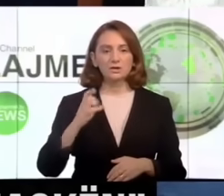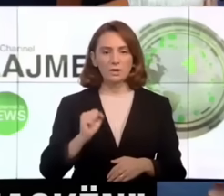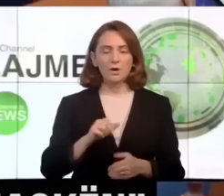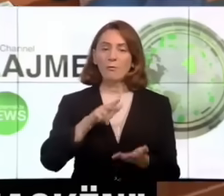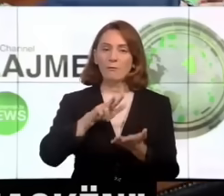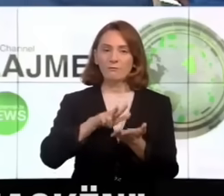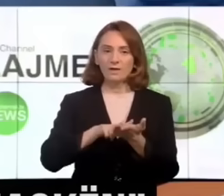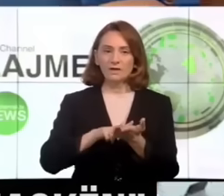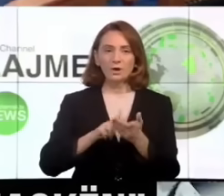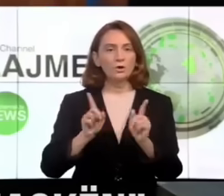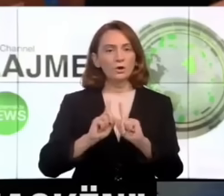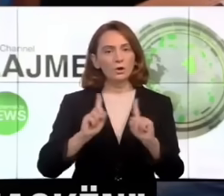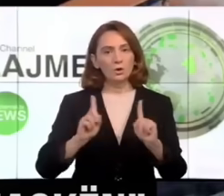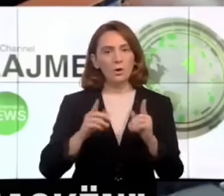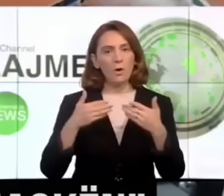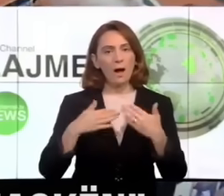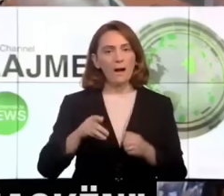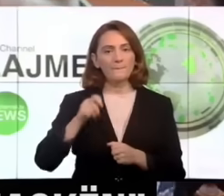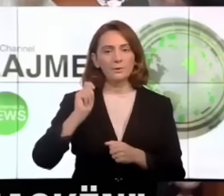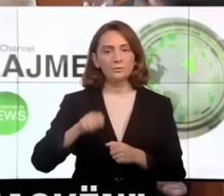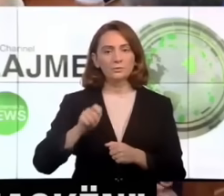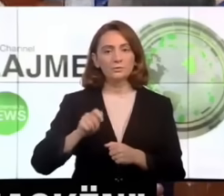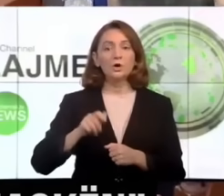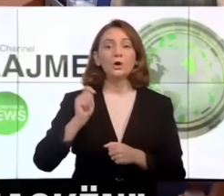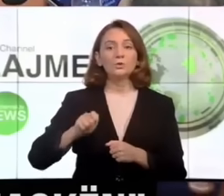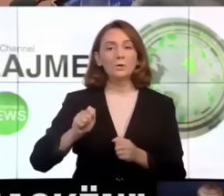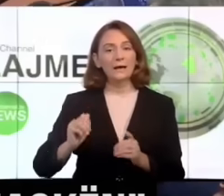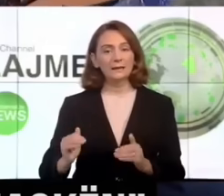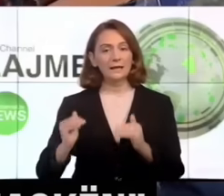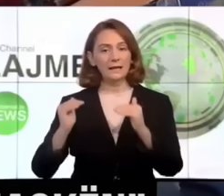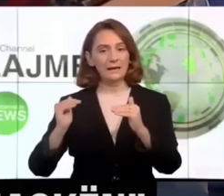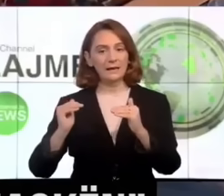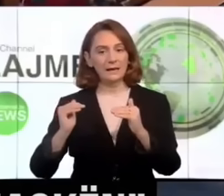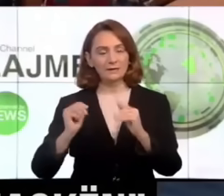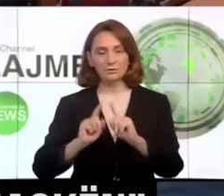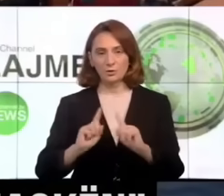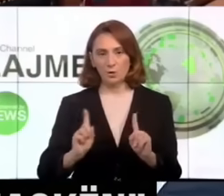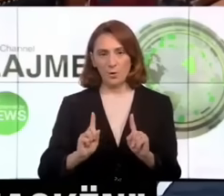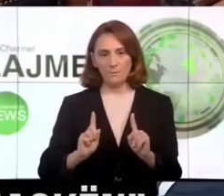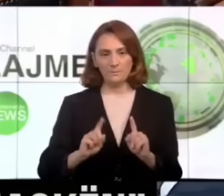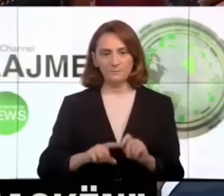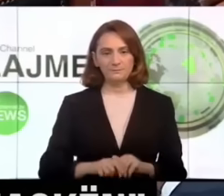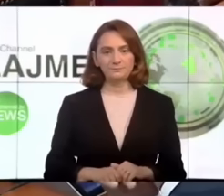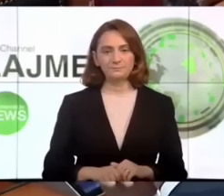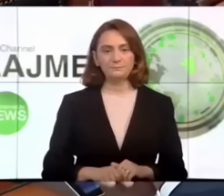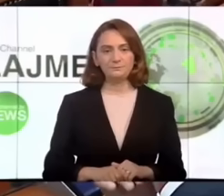Tiranë. BE-ja thotë se ajo që ndodhi dje nuk është hap në drejtimin e duhur.